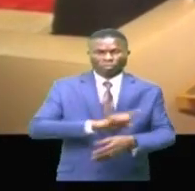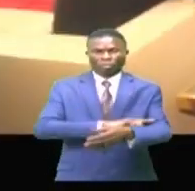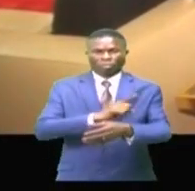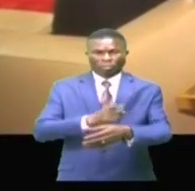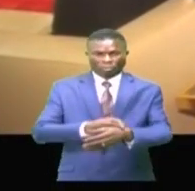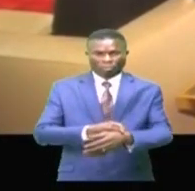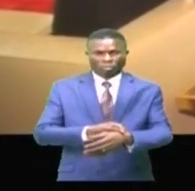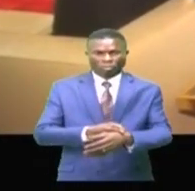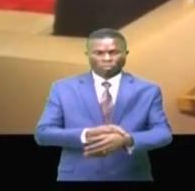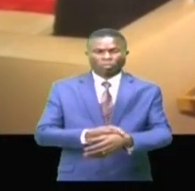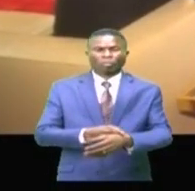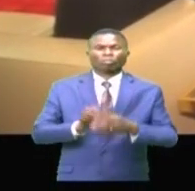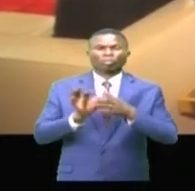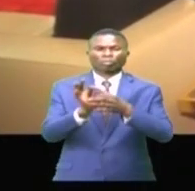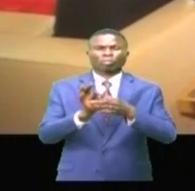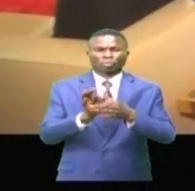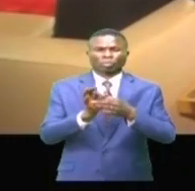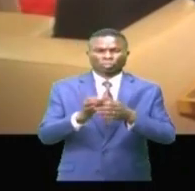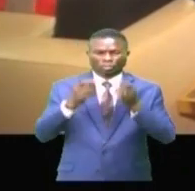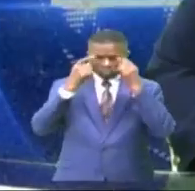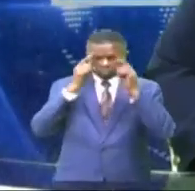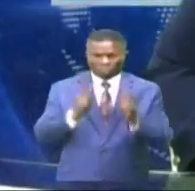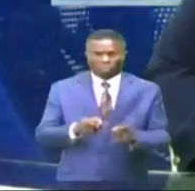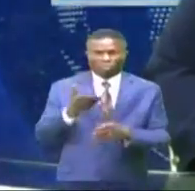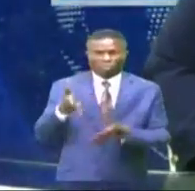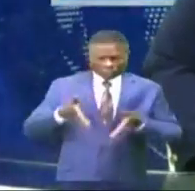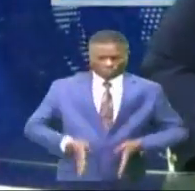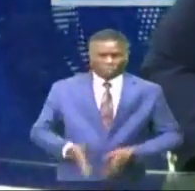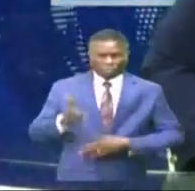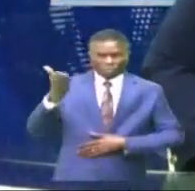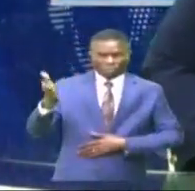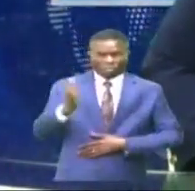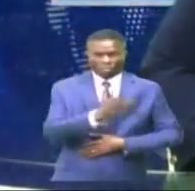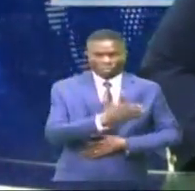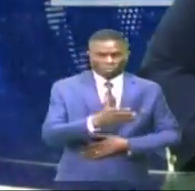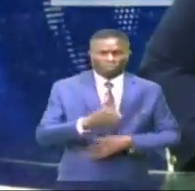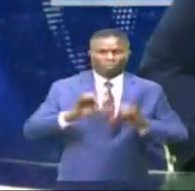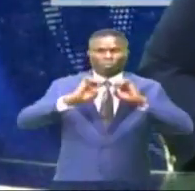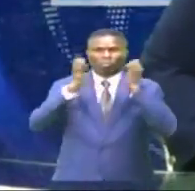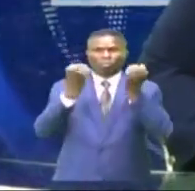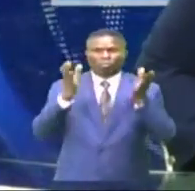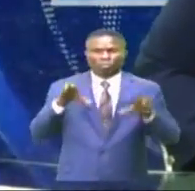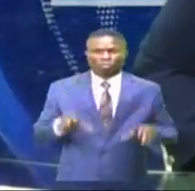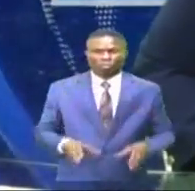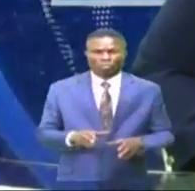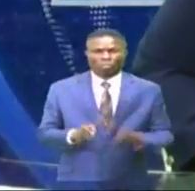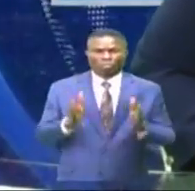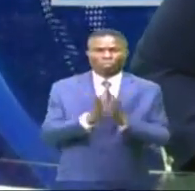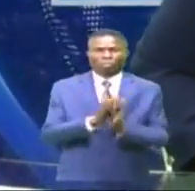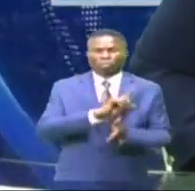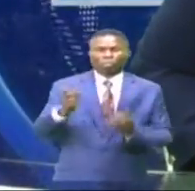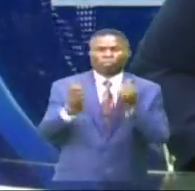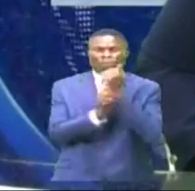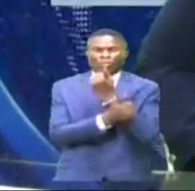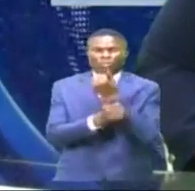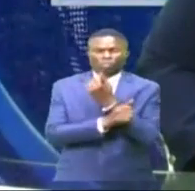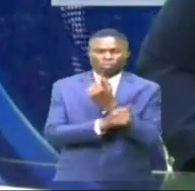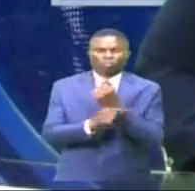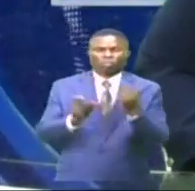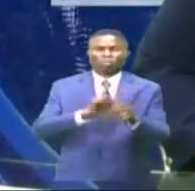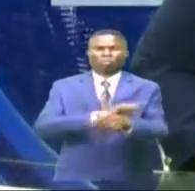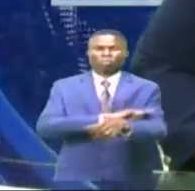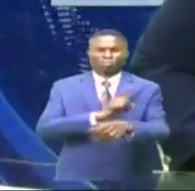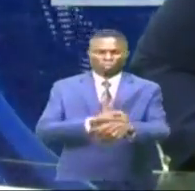qu'ils ont en commun comme province d'origine très preneur produit 10000 tonnes de maïs par jour à Goma et